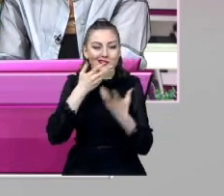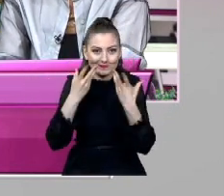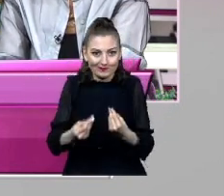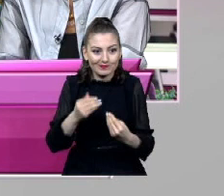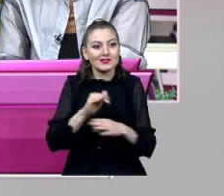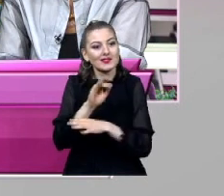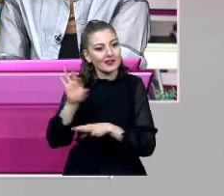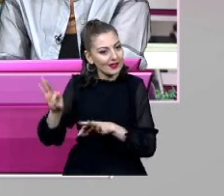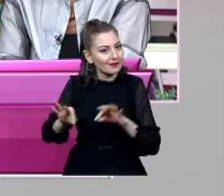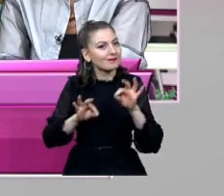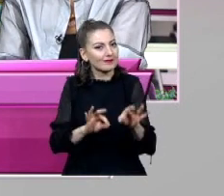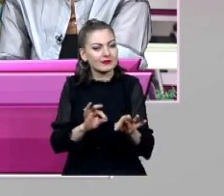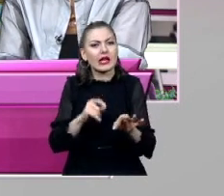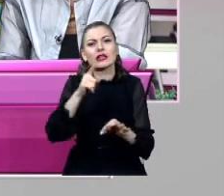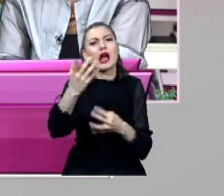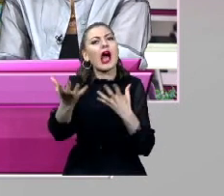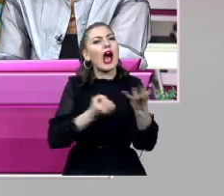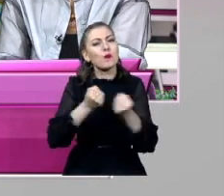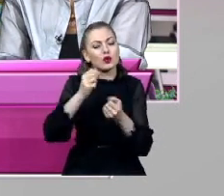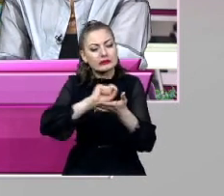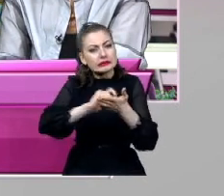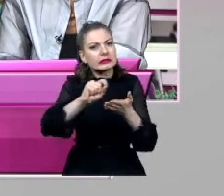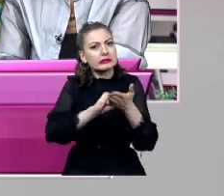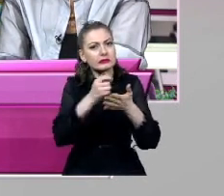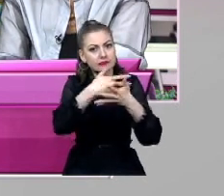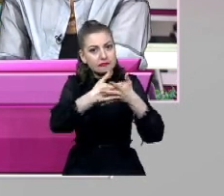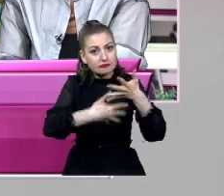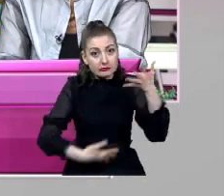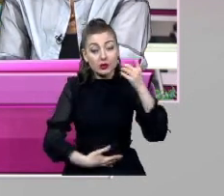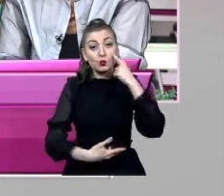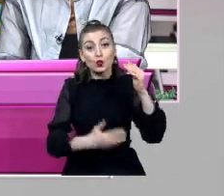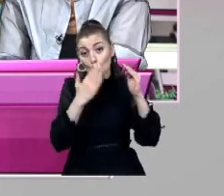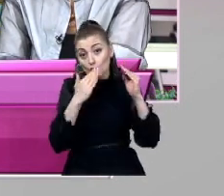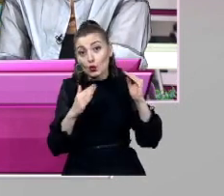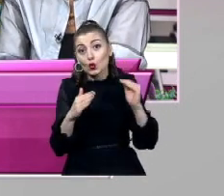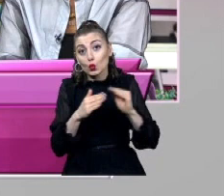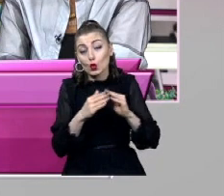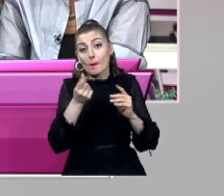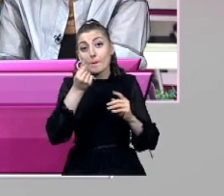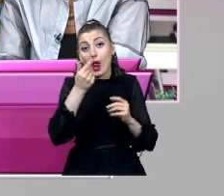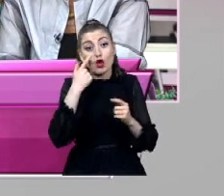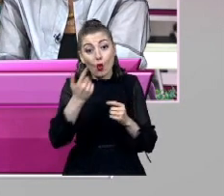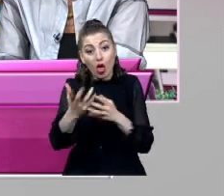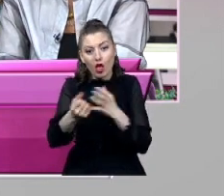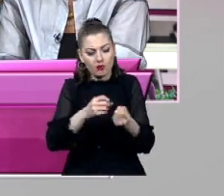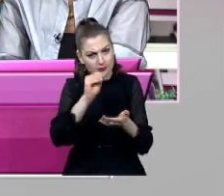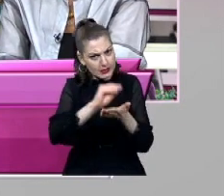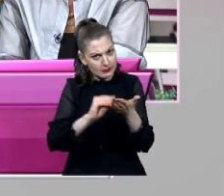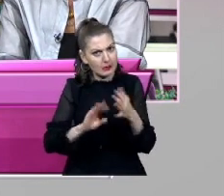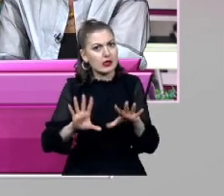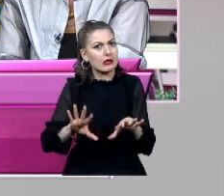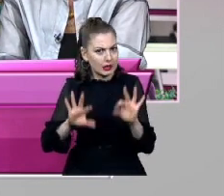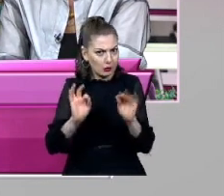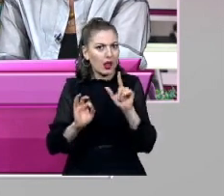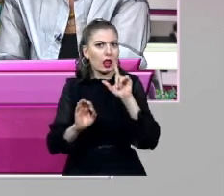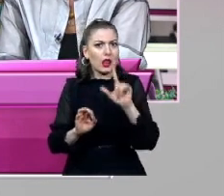da uyguluyorum. Alışveriş listesi hazırlamak bir de o listeye uygun bütçeyi aslında hazırlamak da gerekiyor. Bir laf vardır